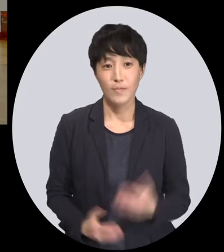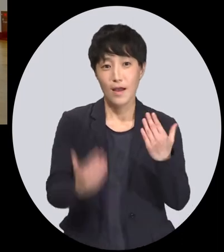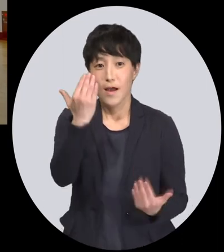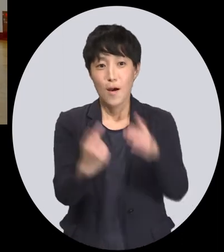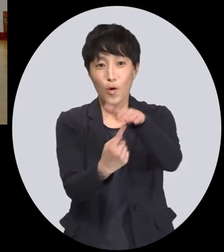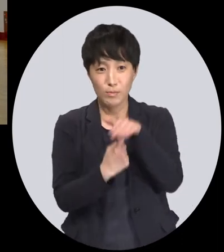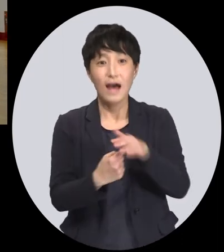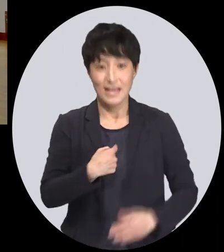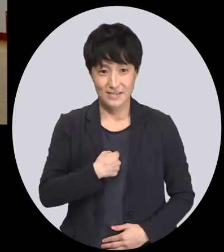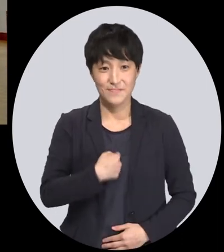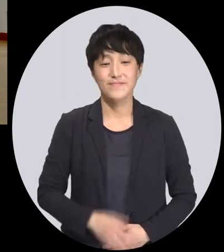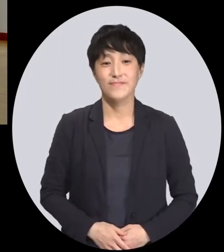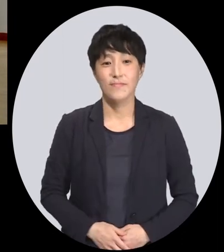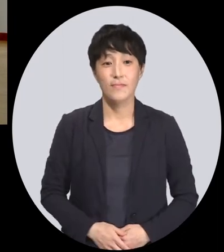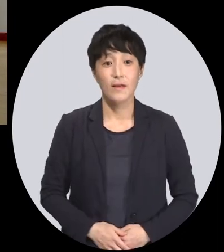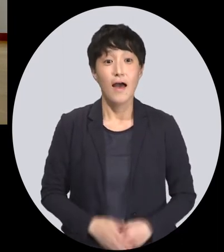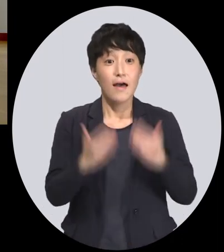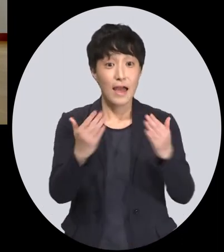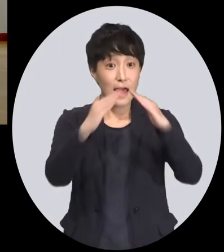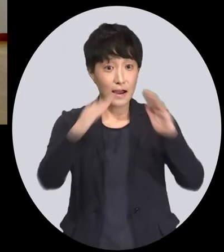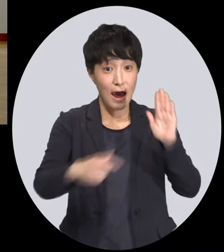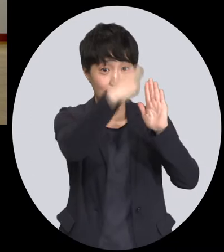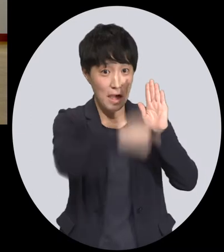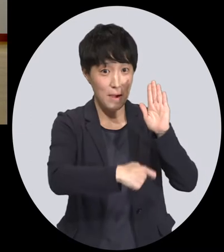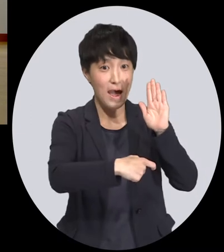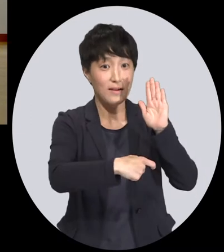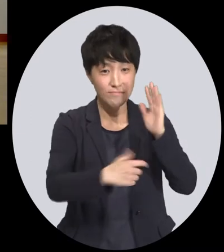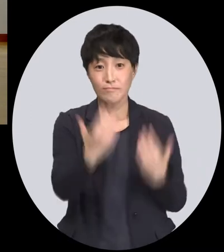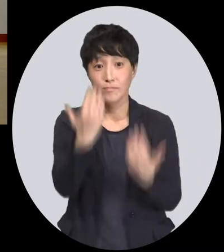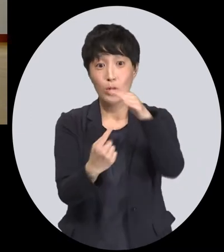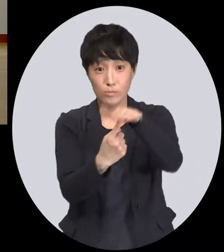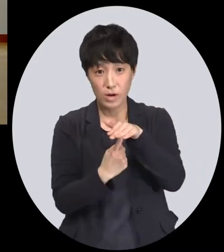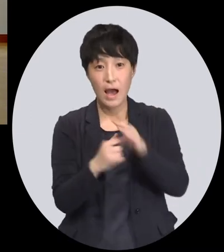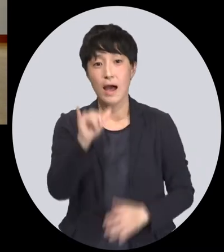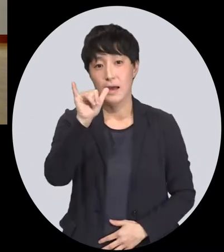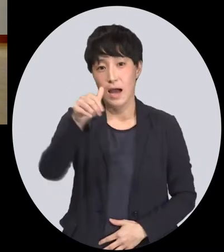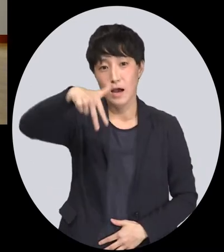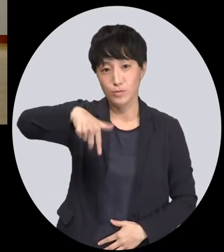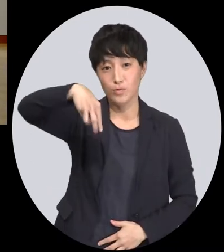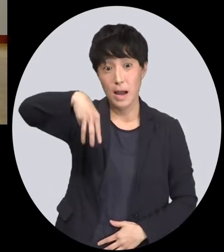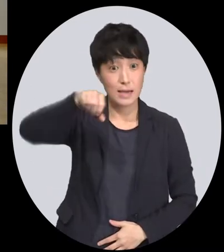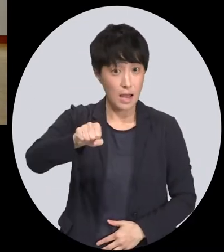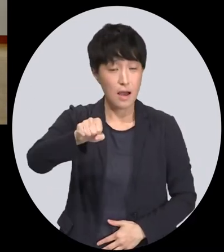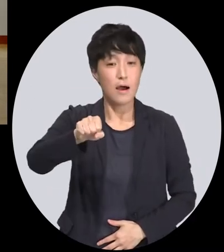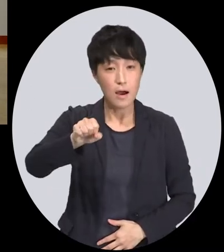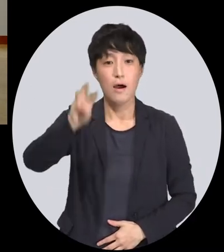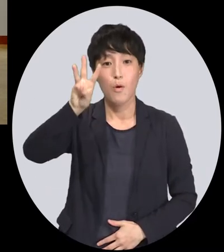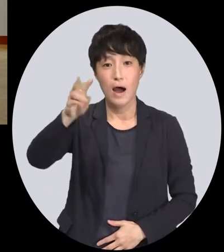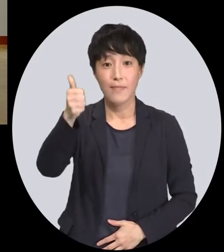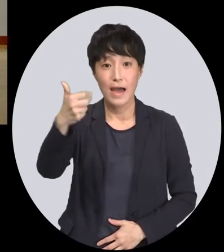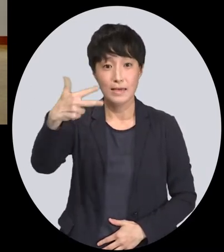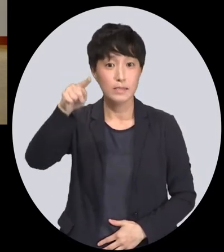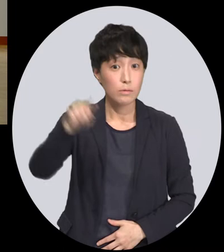森村泰昌です今回の展覧会森村泰昌私の迷宮劇場